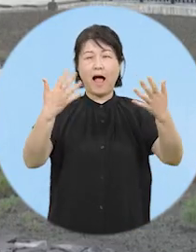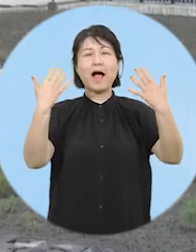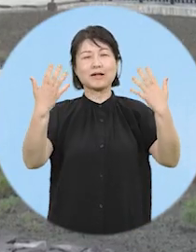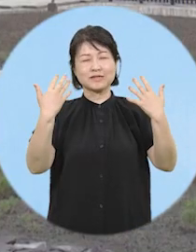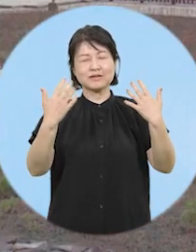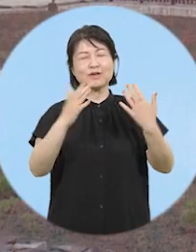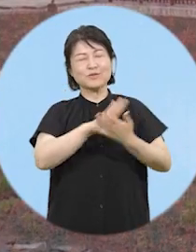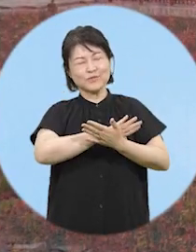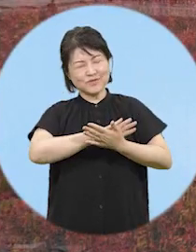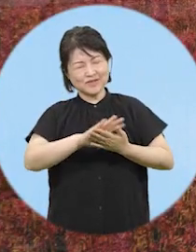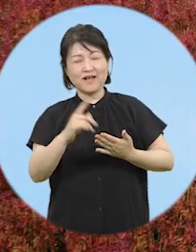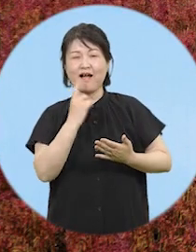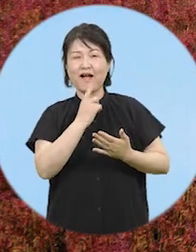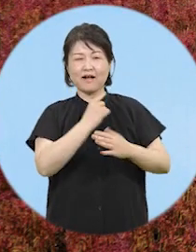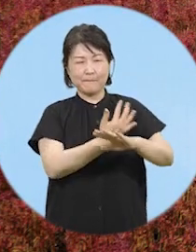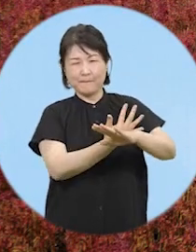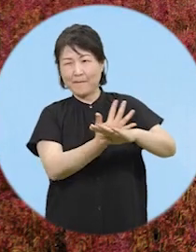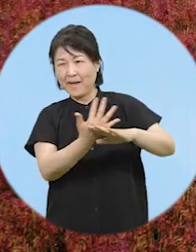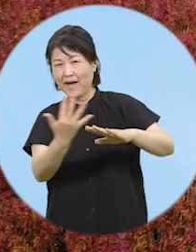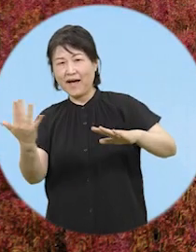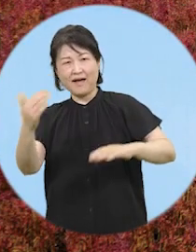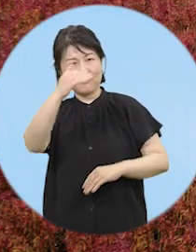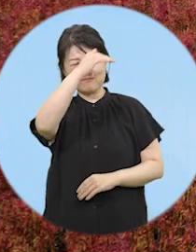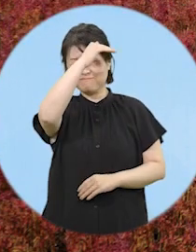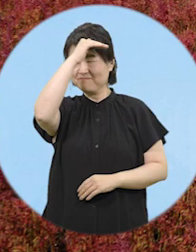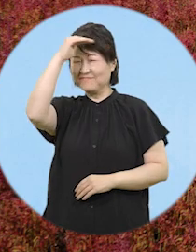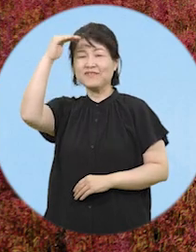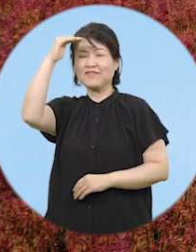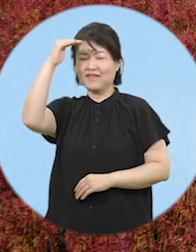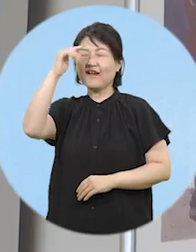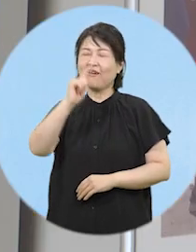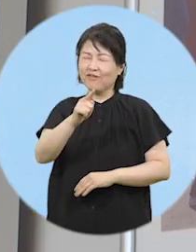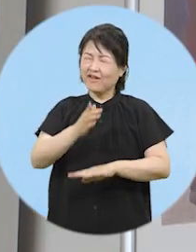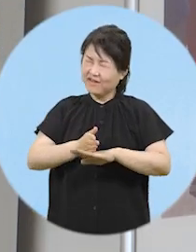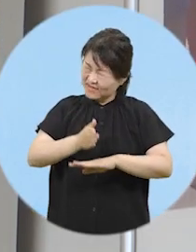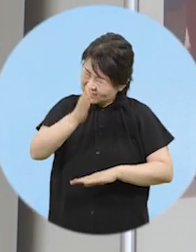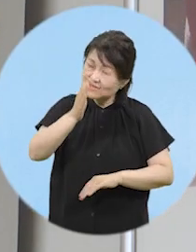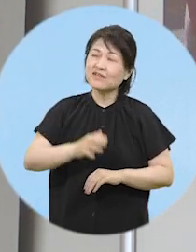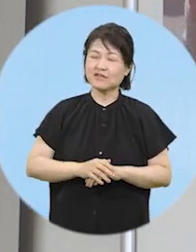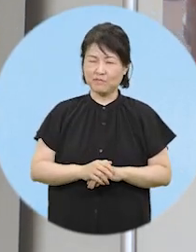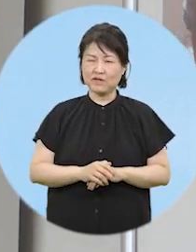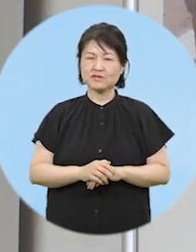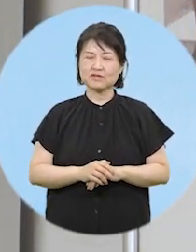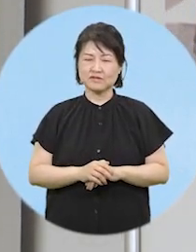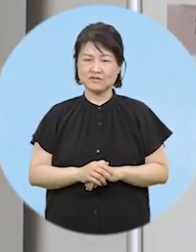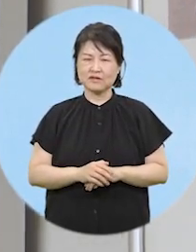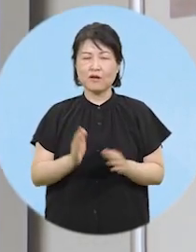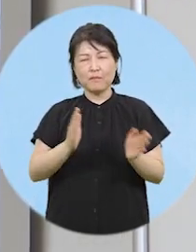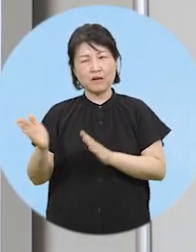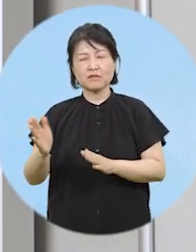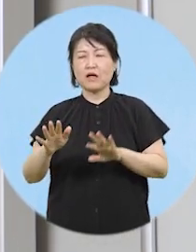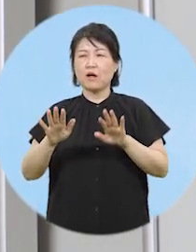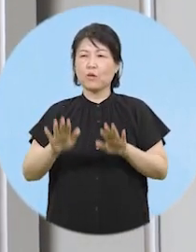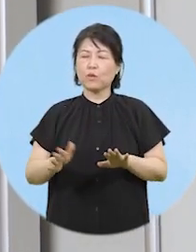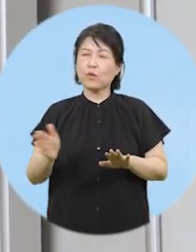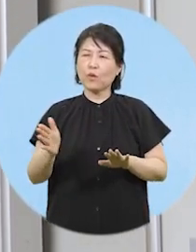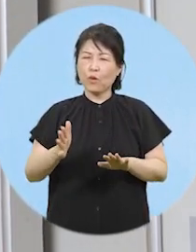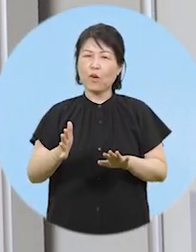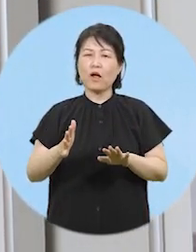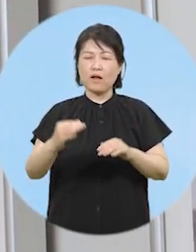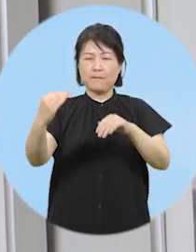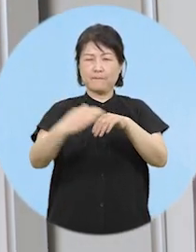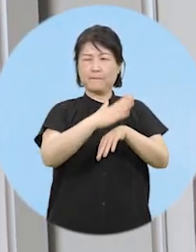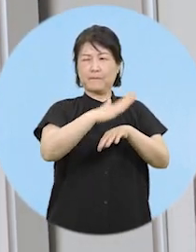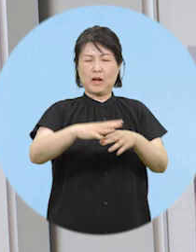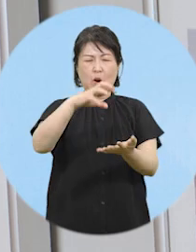しい赤い絨毯を見られるようになって、本当にあの感謝をしています。それからもう最近はあのいろんなあのゴミがですね、海岸に上がった